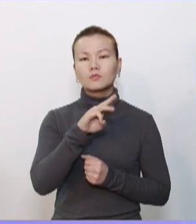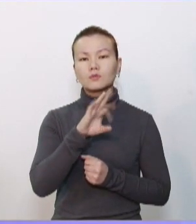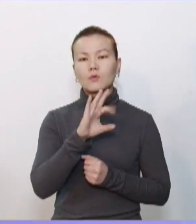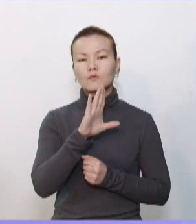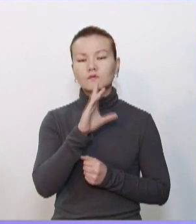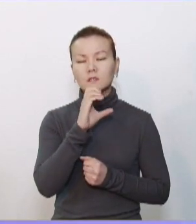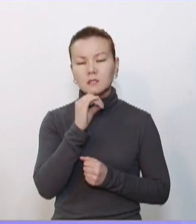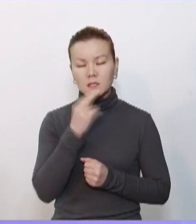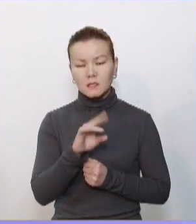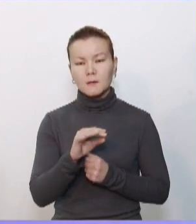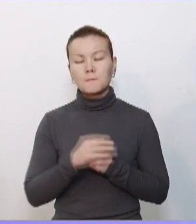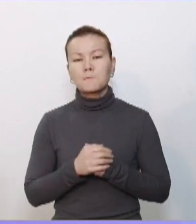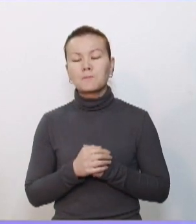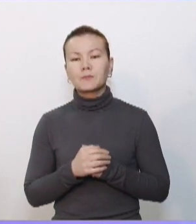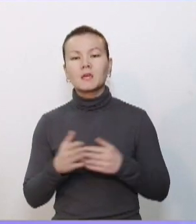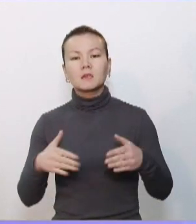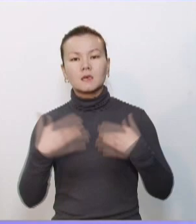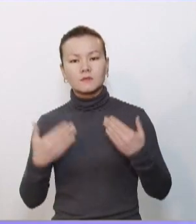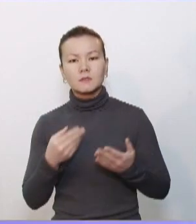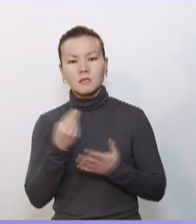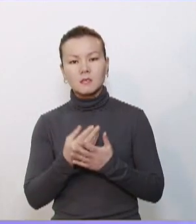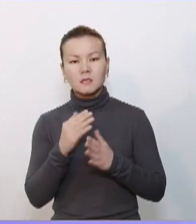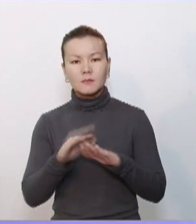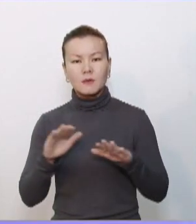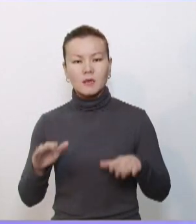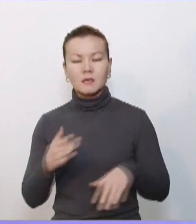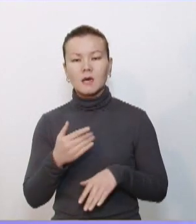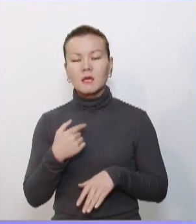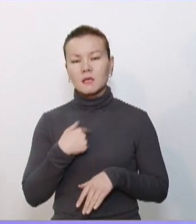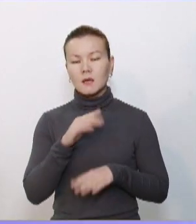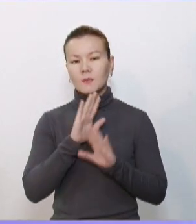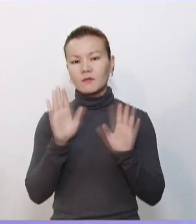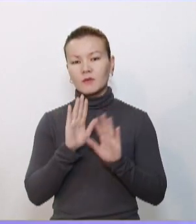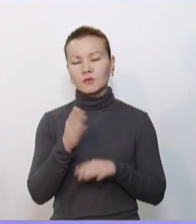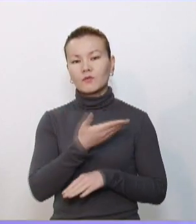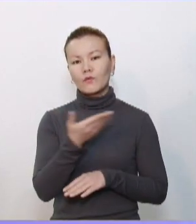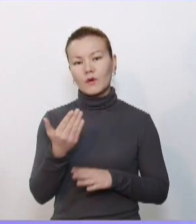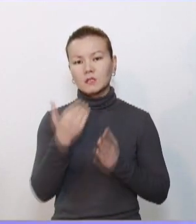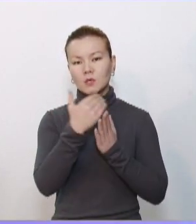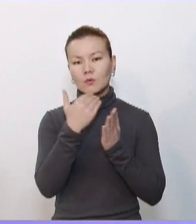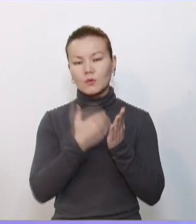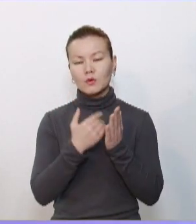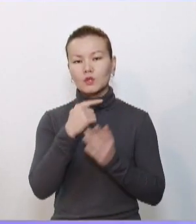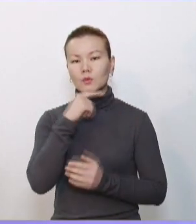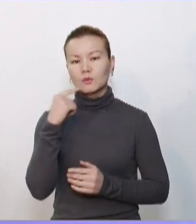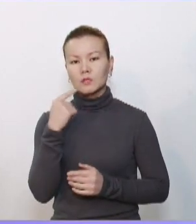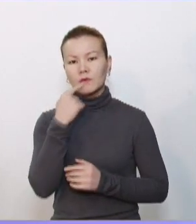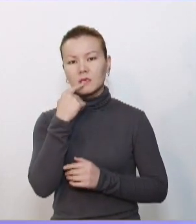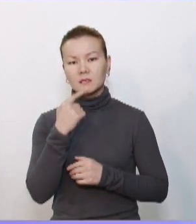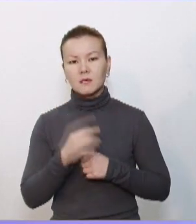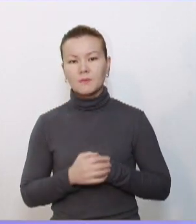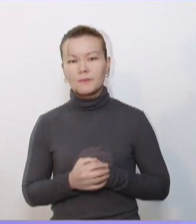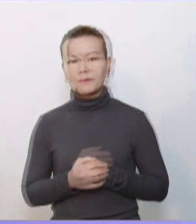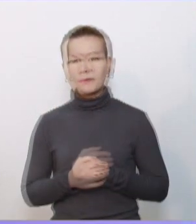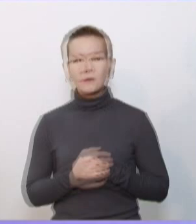дорогие ребята! Я приветствую вас на уроке русского языка.